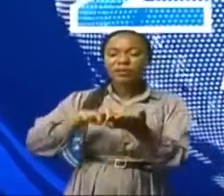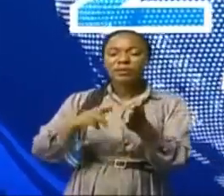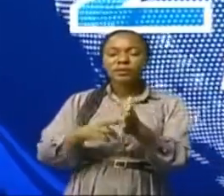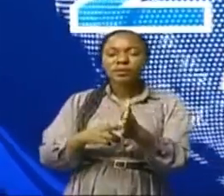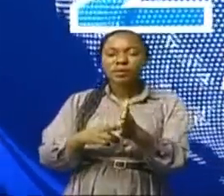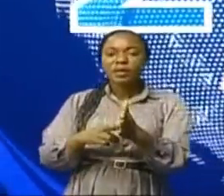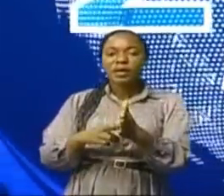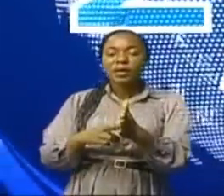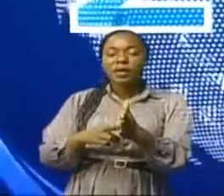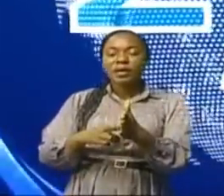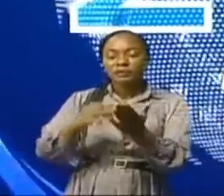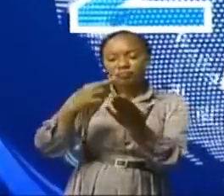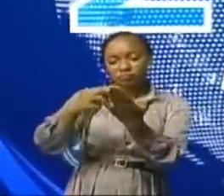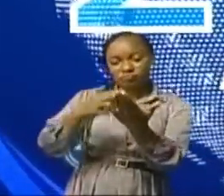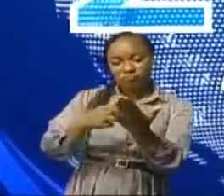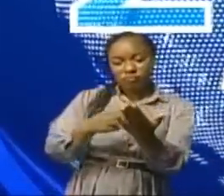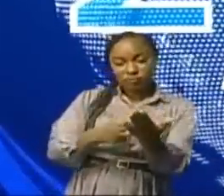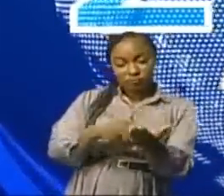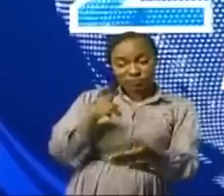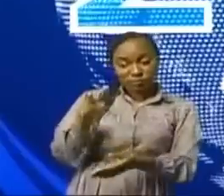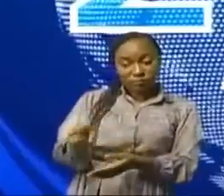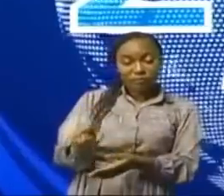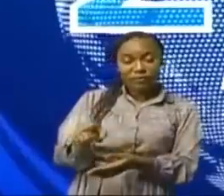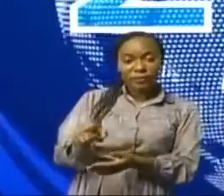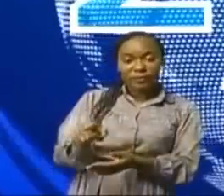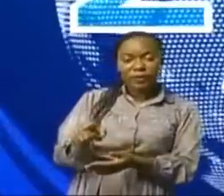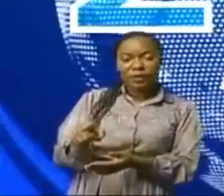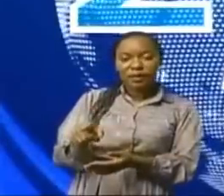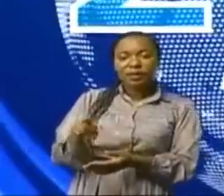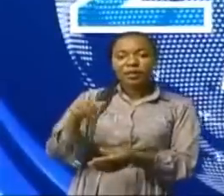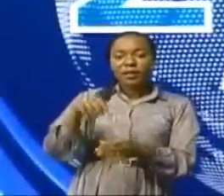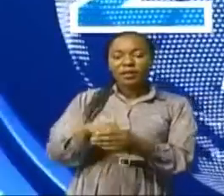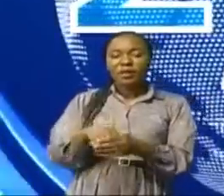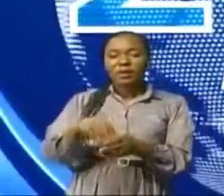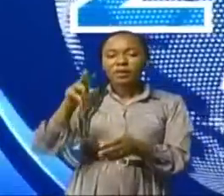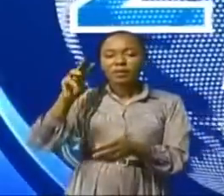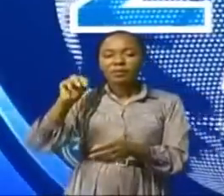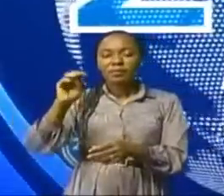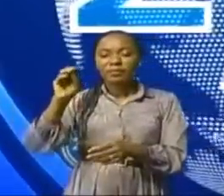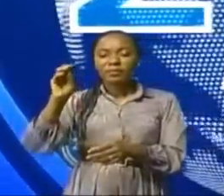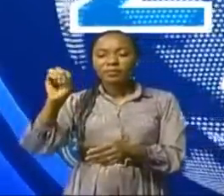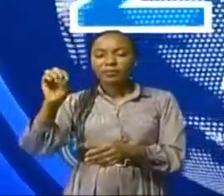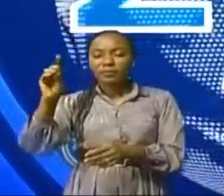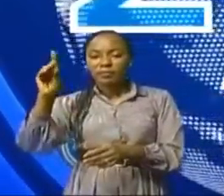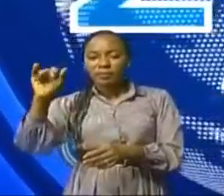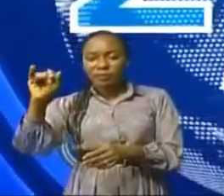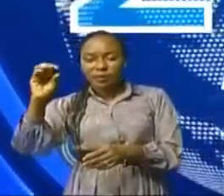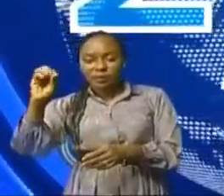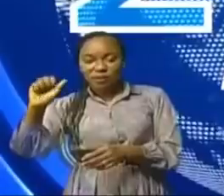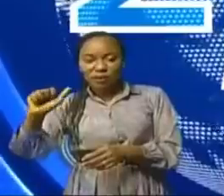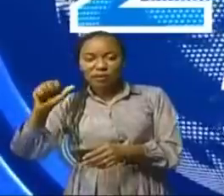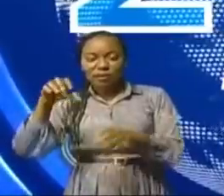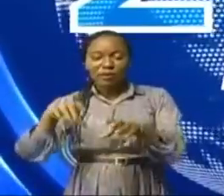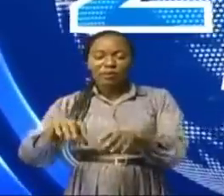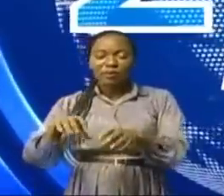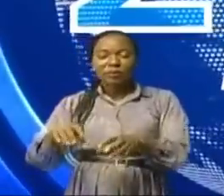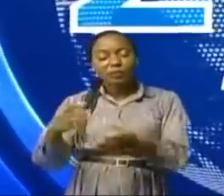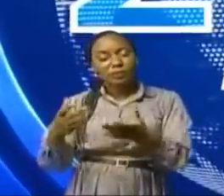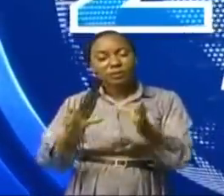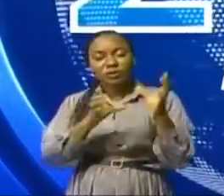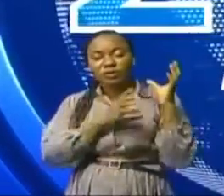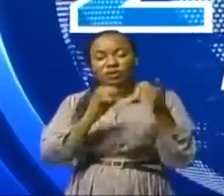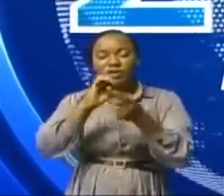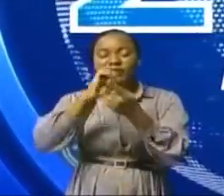reprenant les détails sur les postes requis sur mediacongo.net ou passer au commissariat général en charge